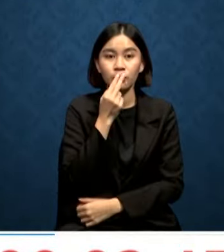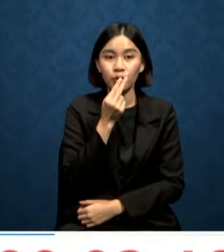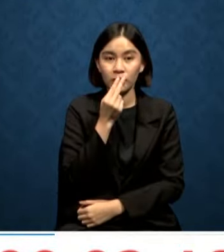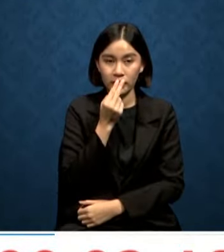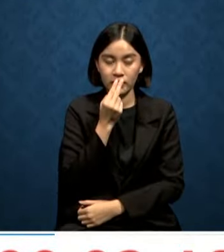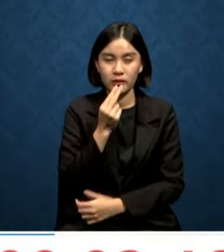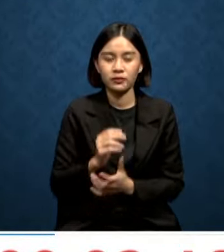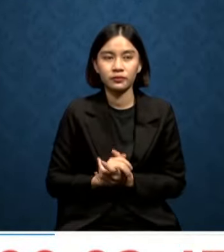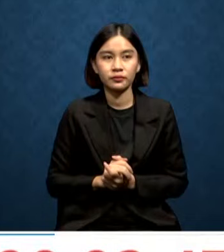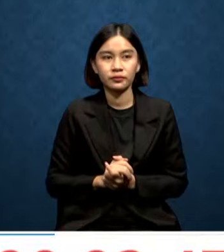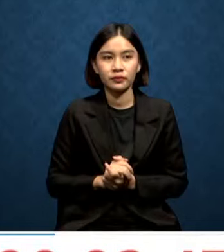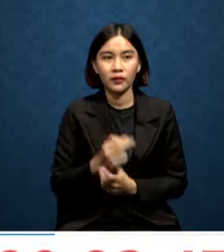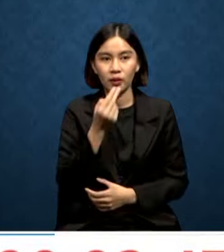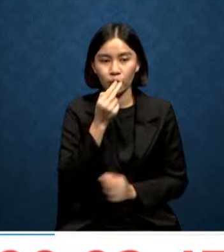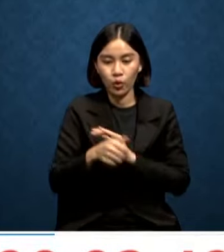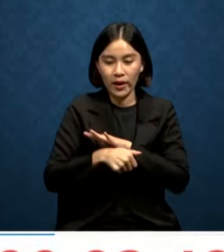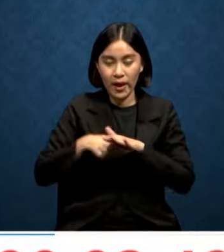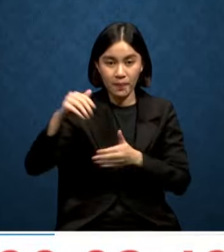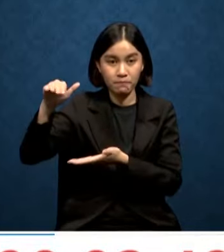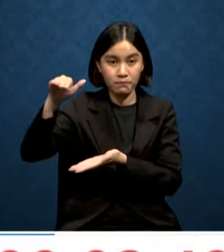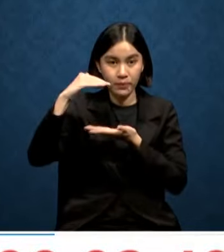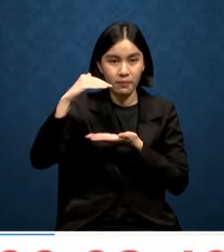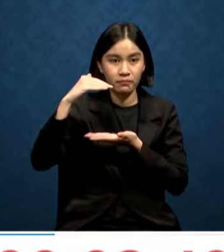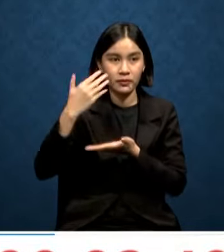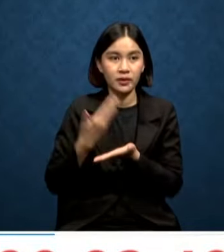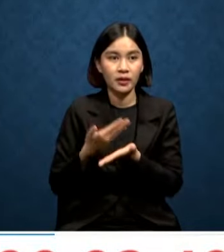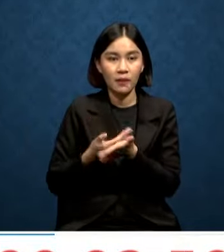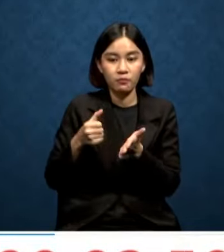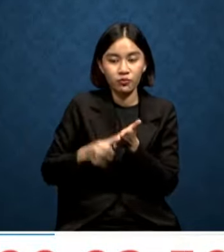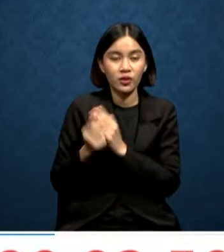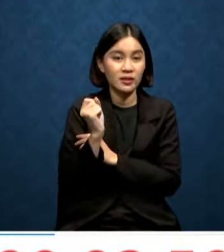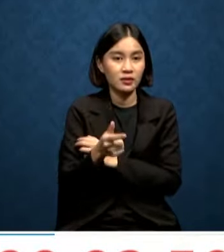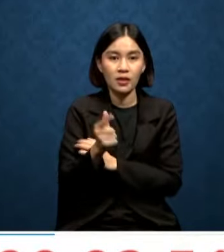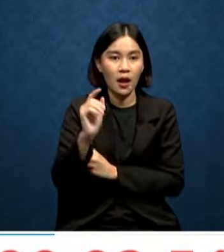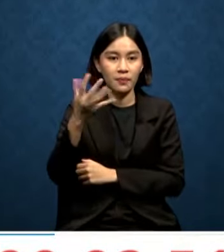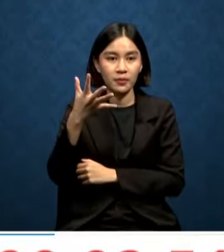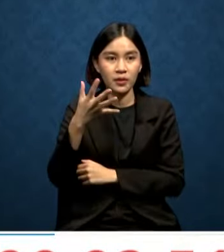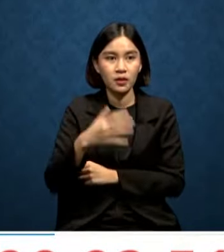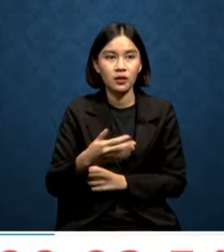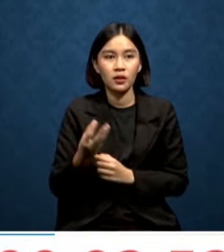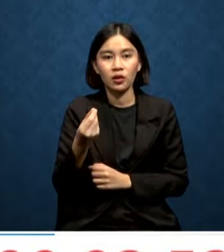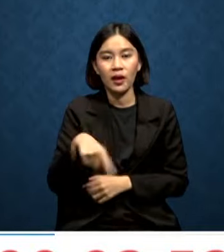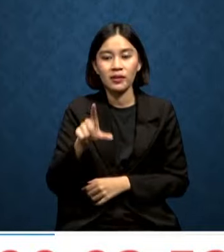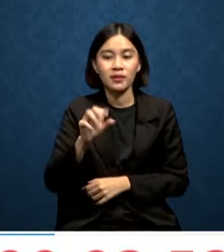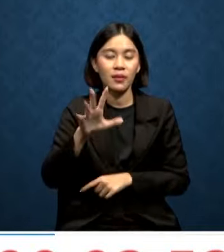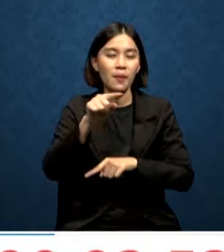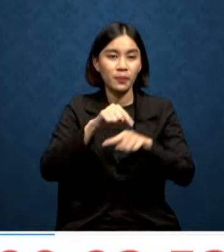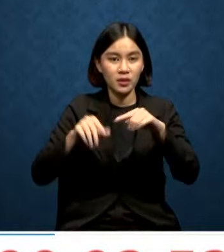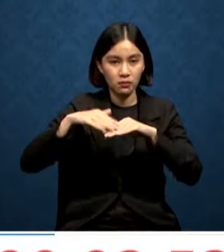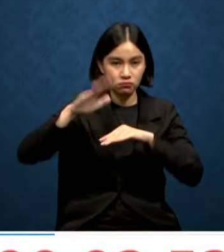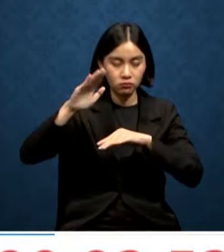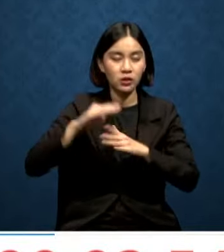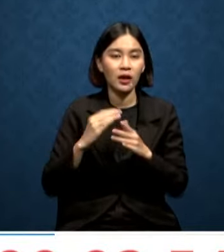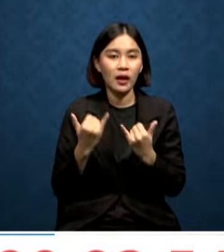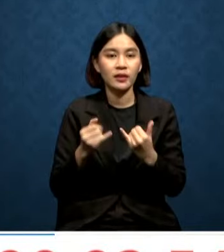ที่ลักลอบนำเข้านะครับไม่ได้เสียสแตมป์ของสรรพสามิตเนี่ยมีกว่า 25% ครับอันนี้เนี่ย